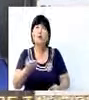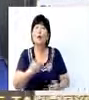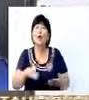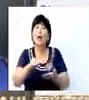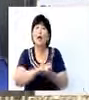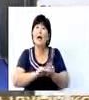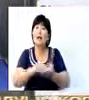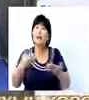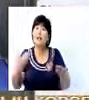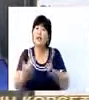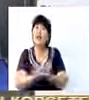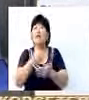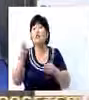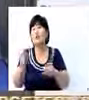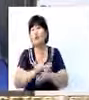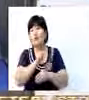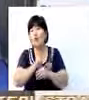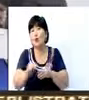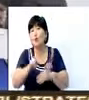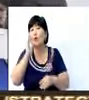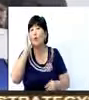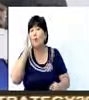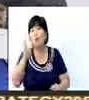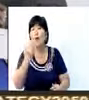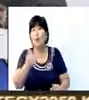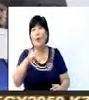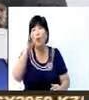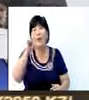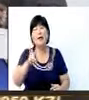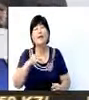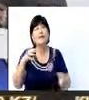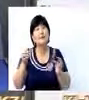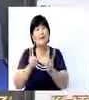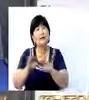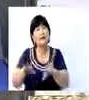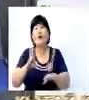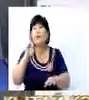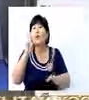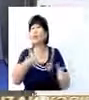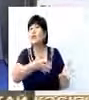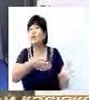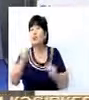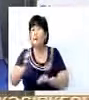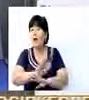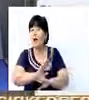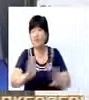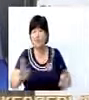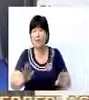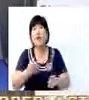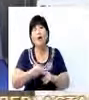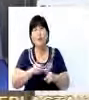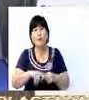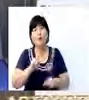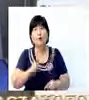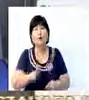қайта жаңғыртып, жөндейтін болсақ, ол Қазақстанда қалады, оны ешкім шықа алып кетпейді. Бұл арқылы